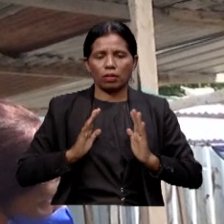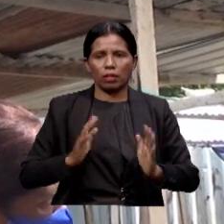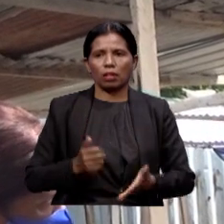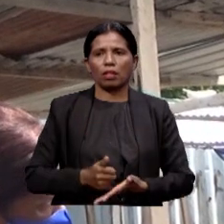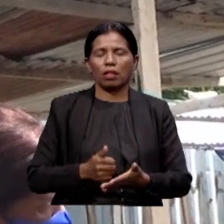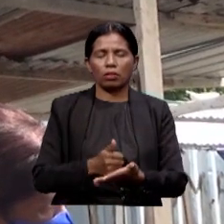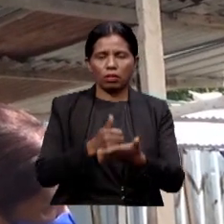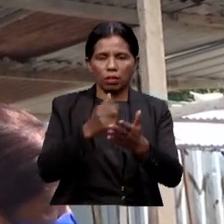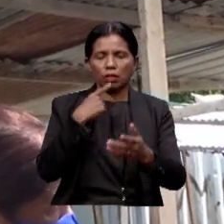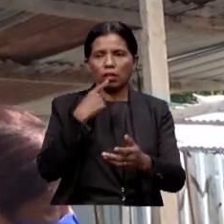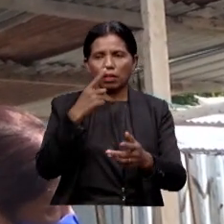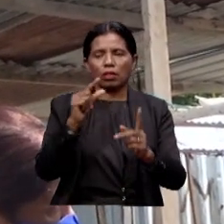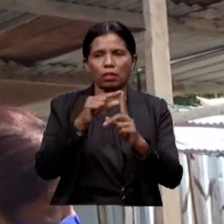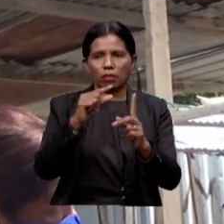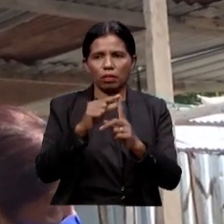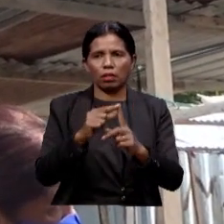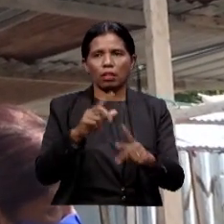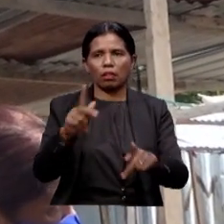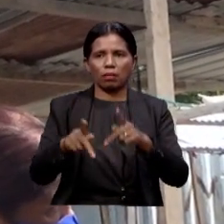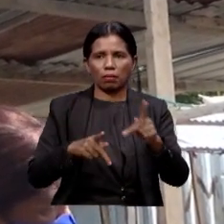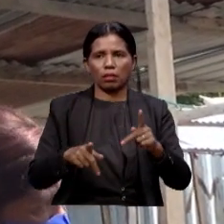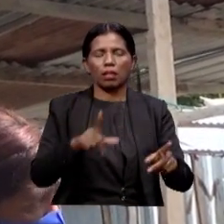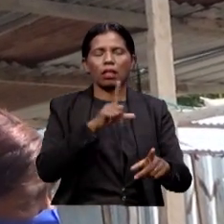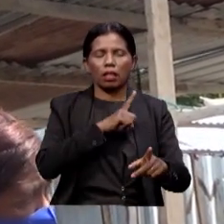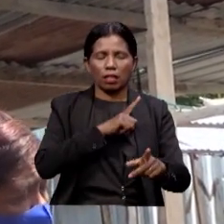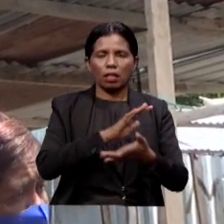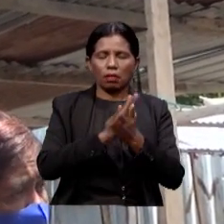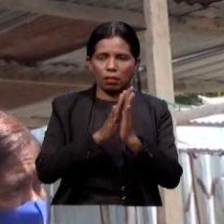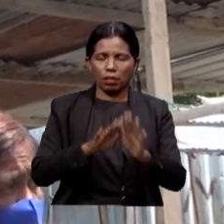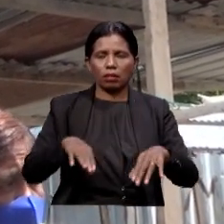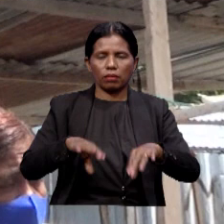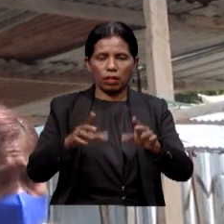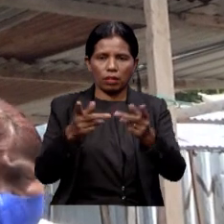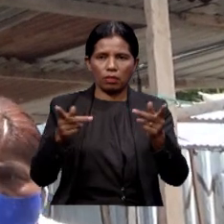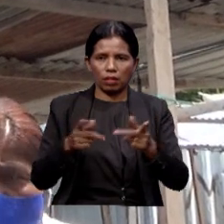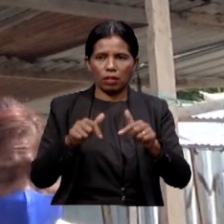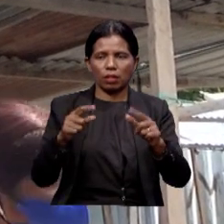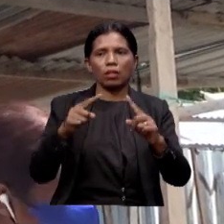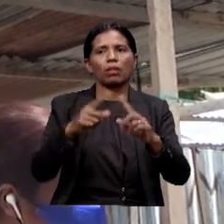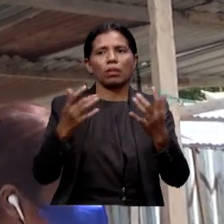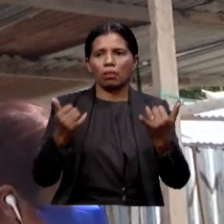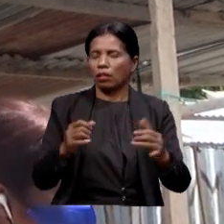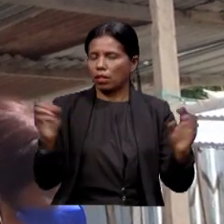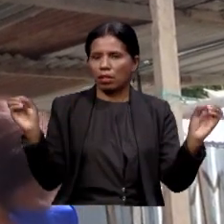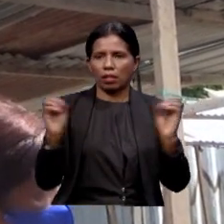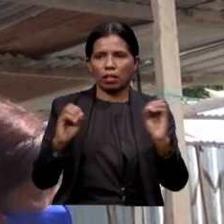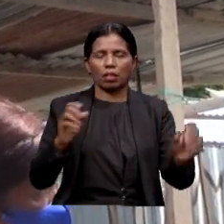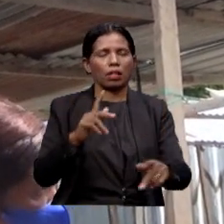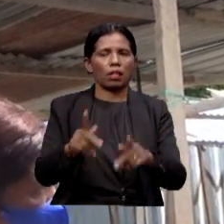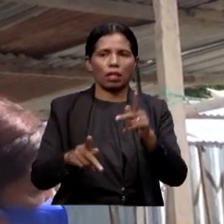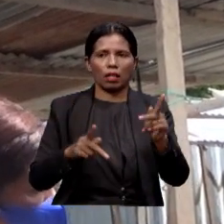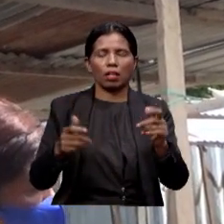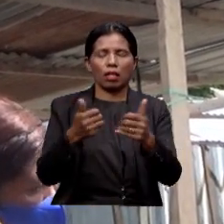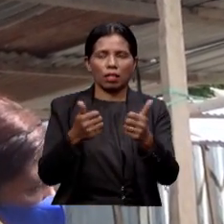for ole ne tik para pobune belar hakmati kor pa ange fatin jene to in lorong laye itine autoridad lokal